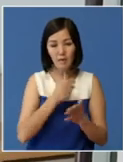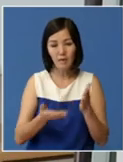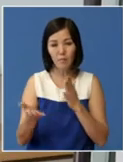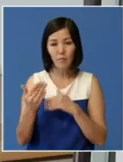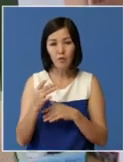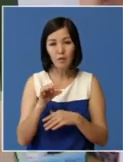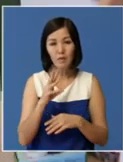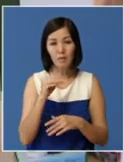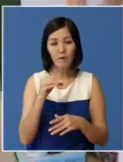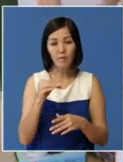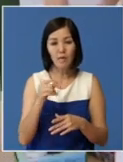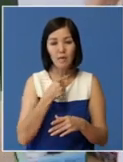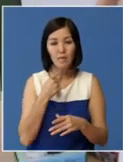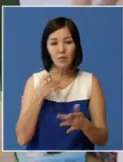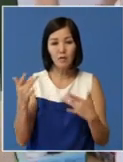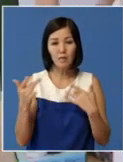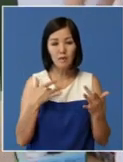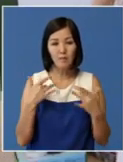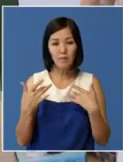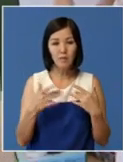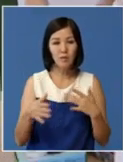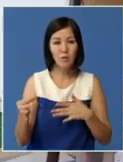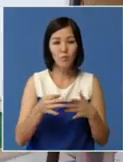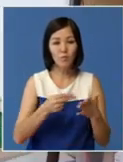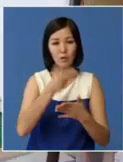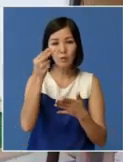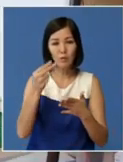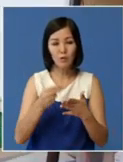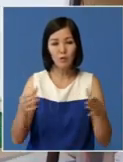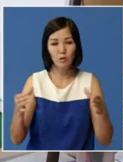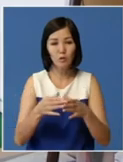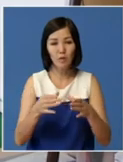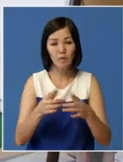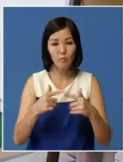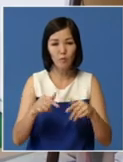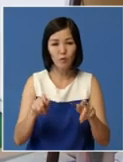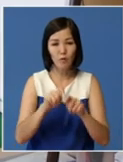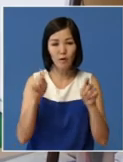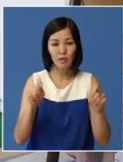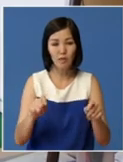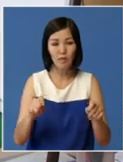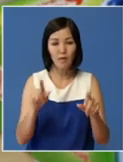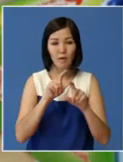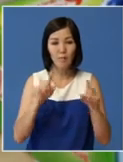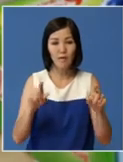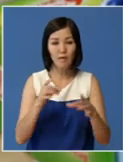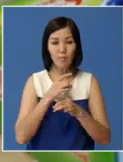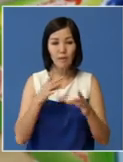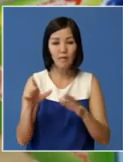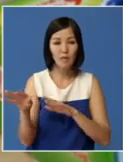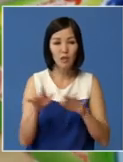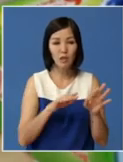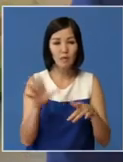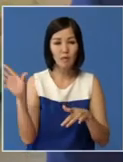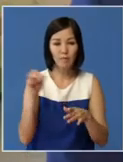Римова атындағы Талдықорған драма театрында облыстық суретшілер одағының бөлім ашылды. Енді сол мекемеде мәдени іс-шаралардың